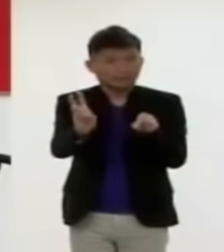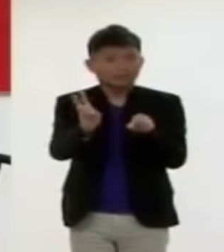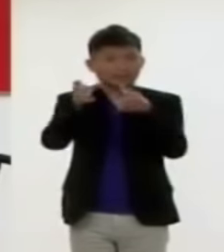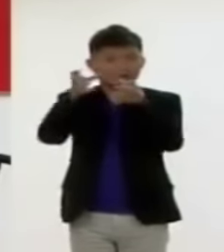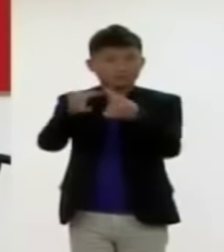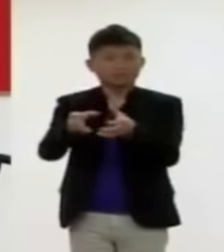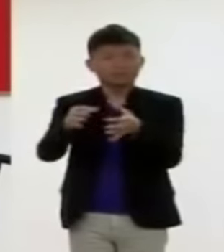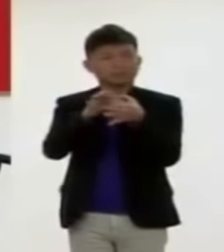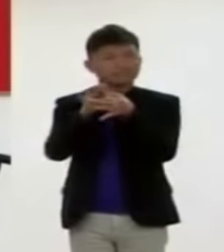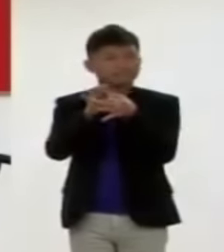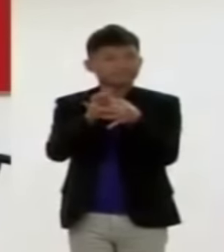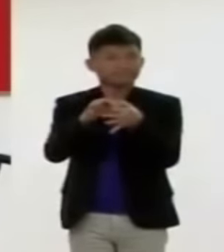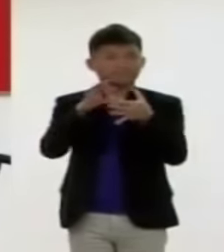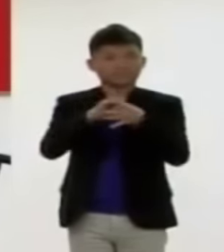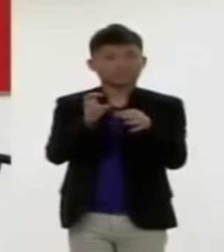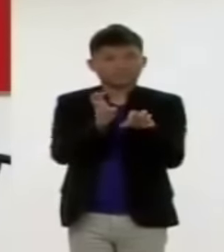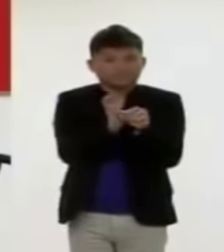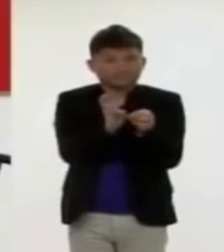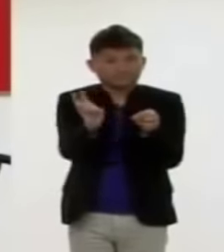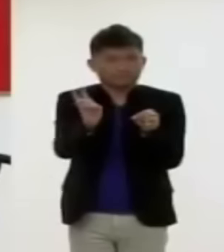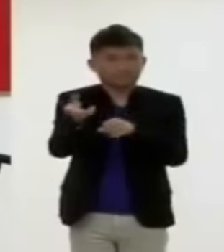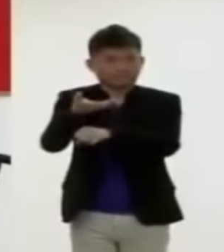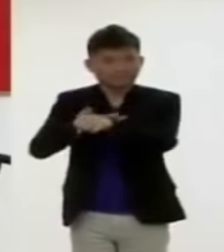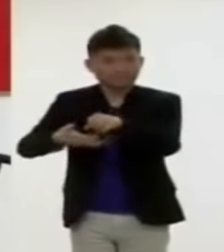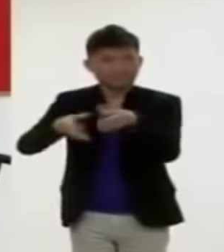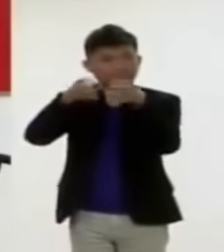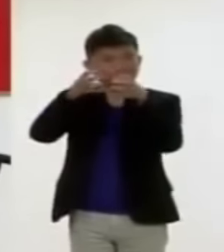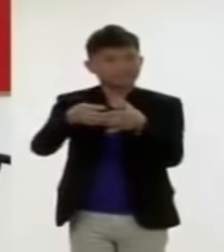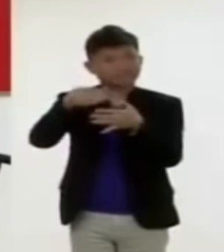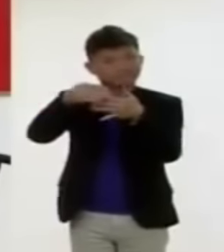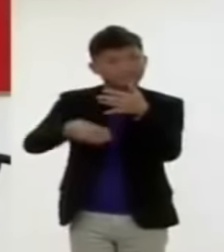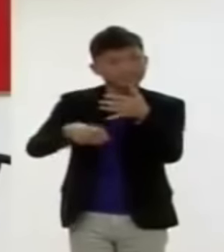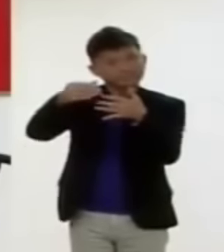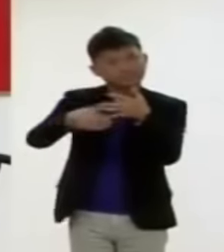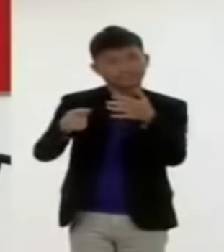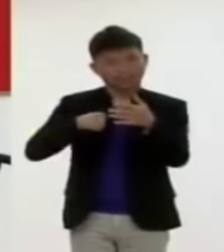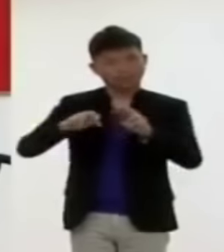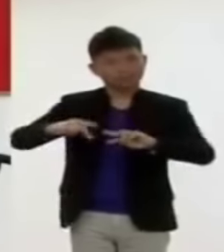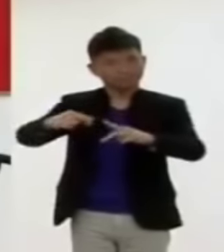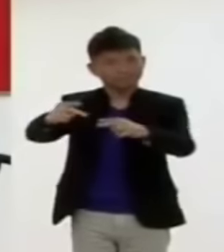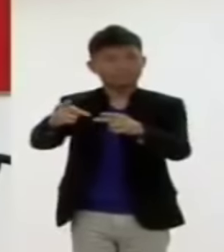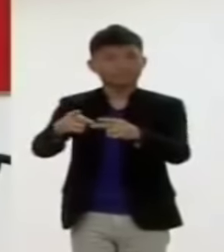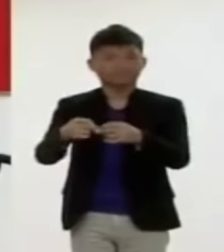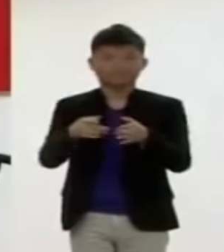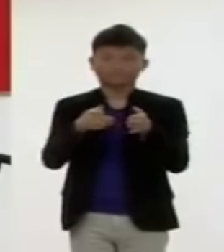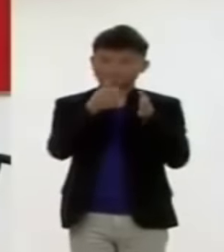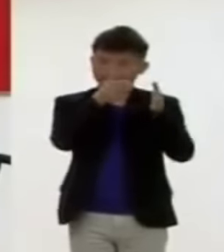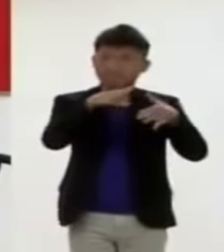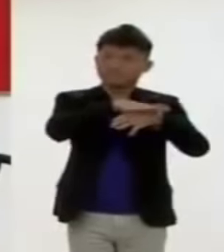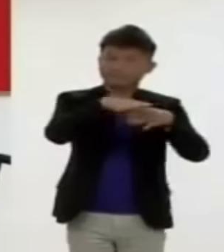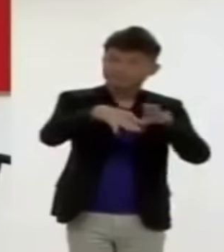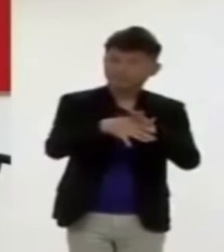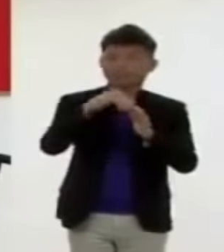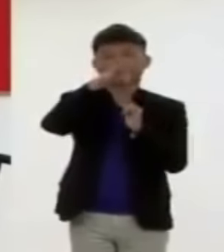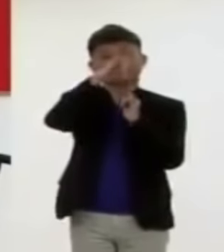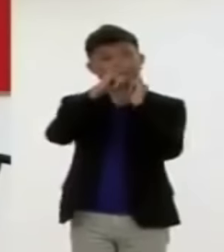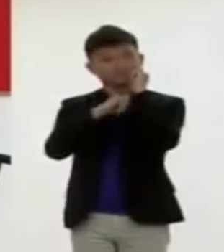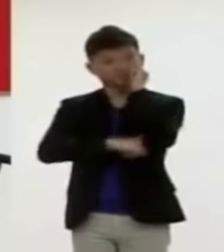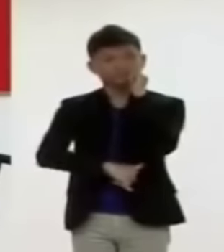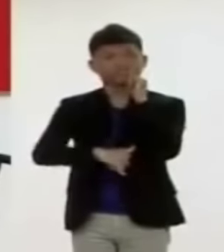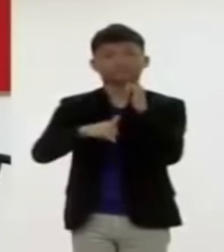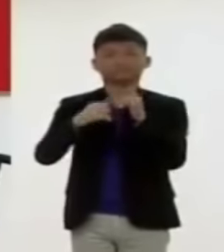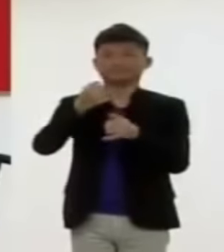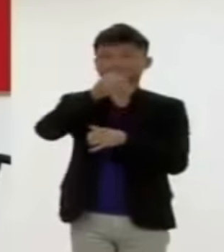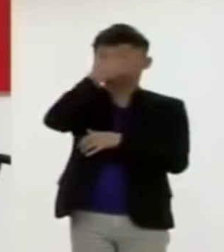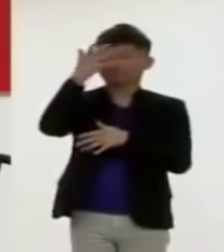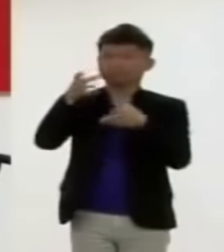也要去修正我们医疗建设里面应该要对我们的文化、我们的历史、我们的青年